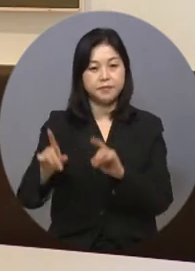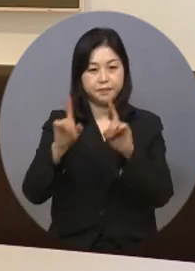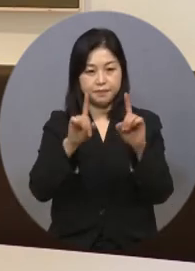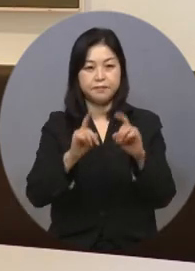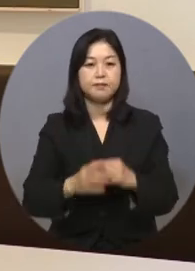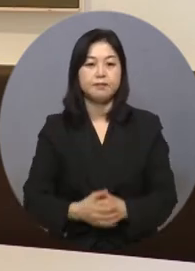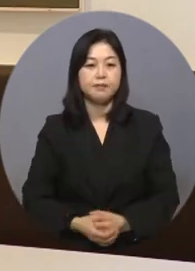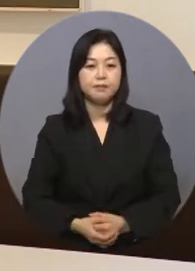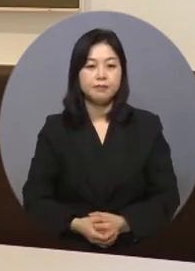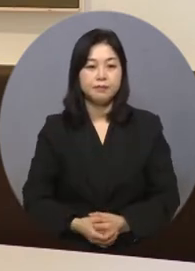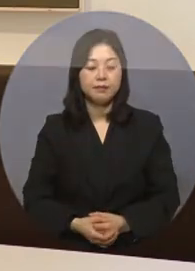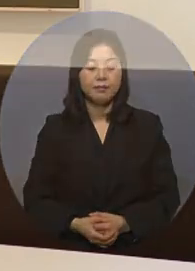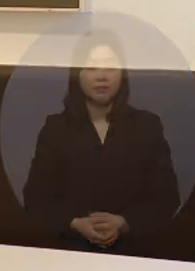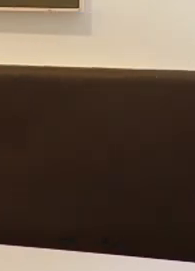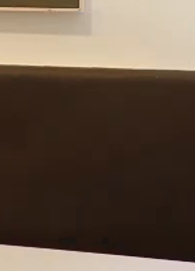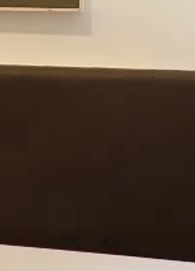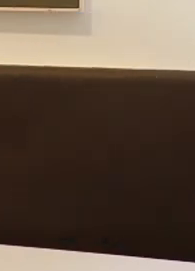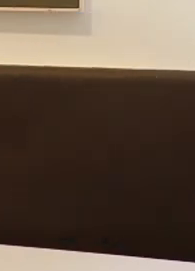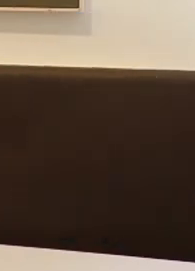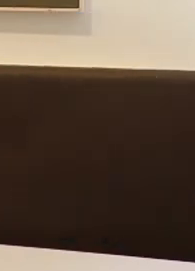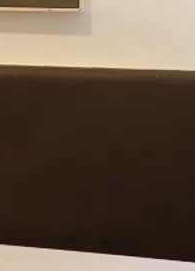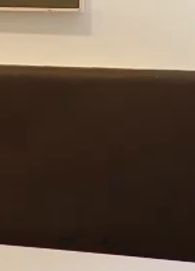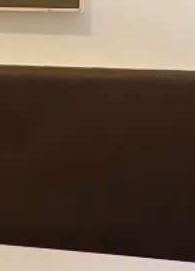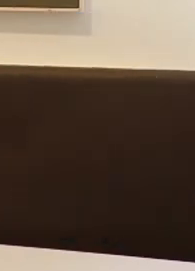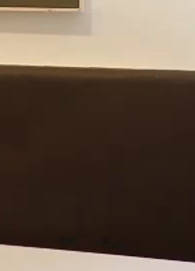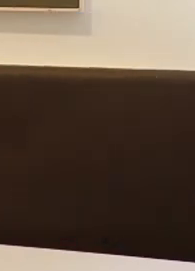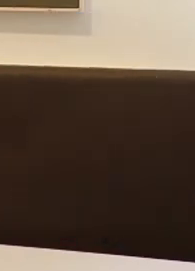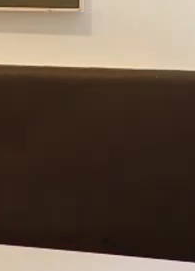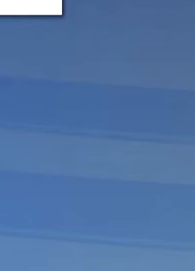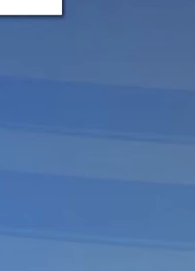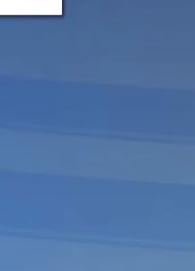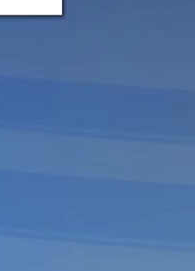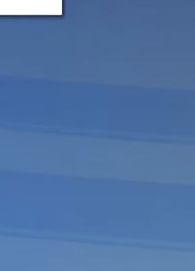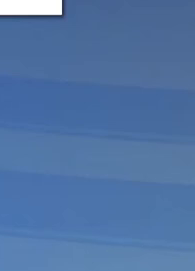있습니다. 복지TV 뉴스 이소영입니다.